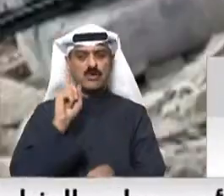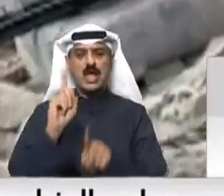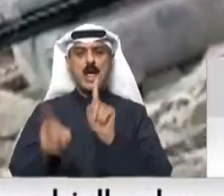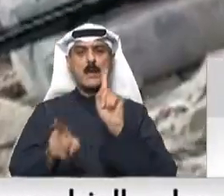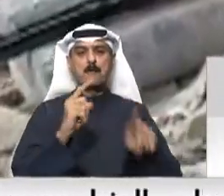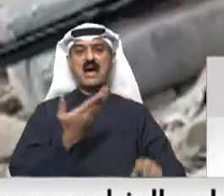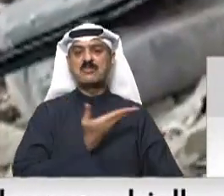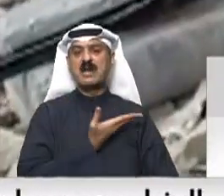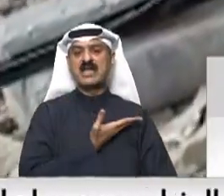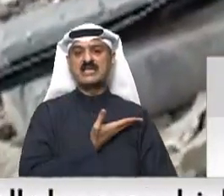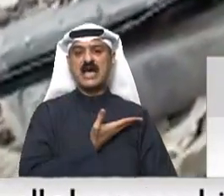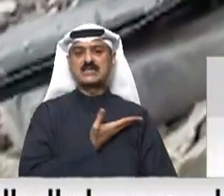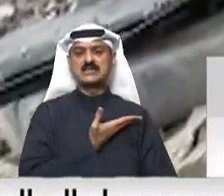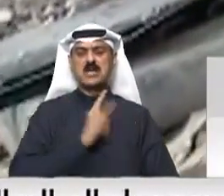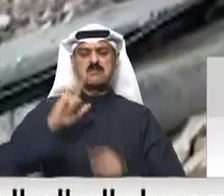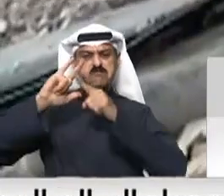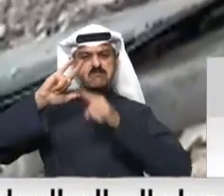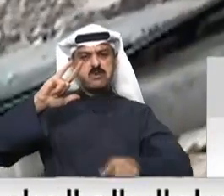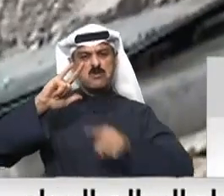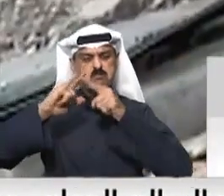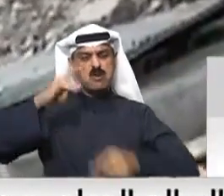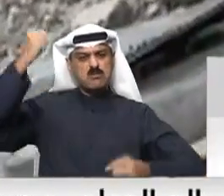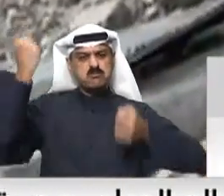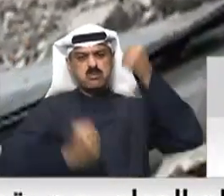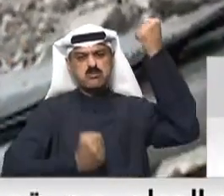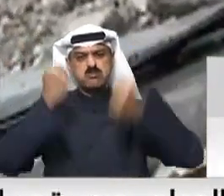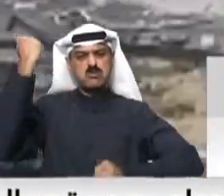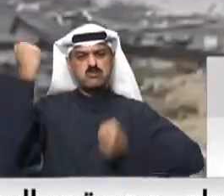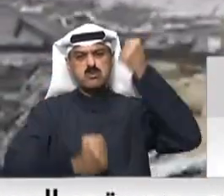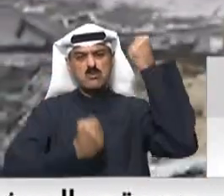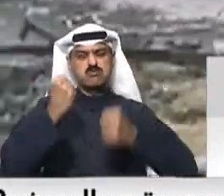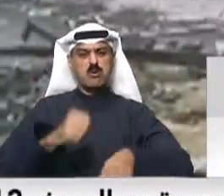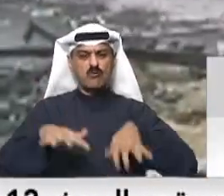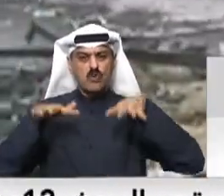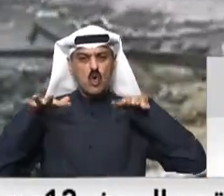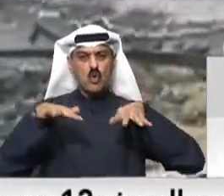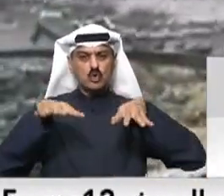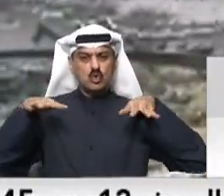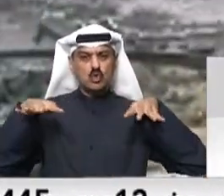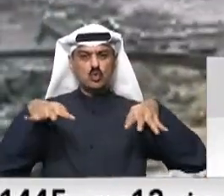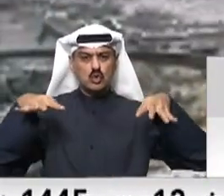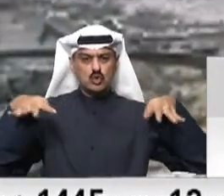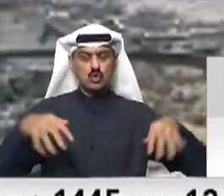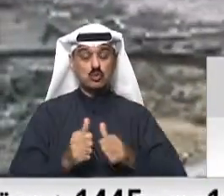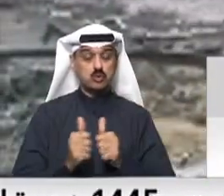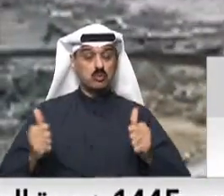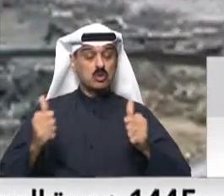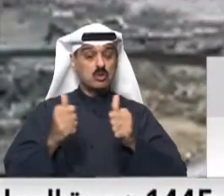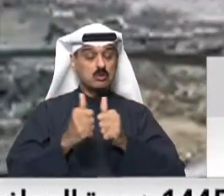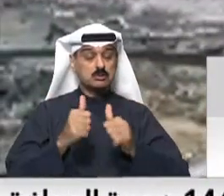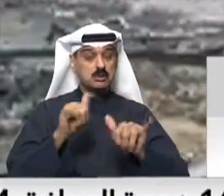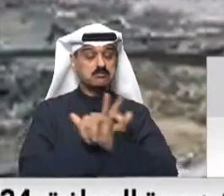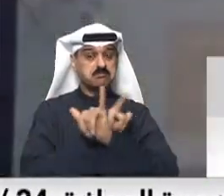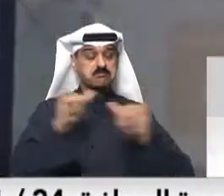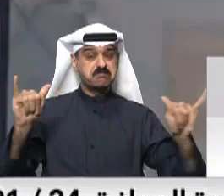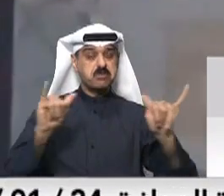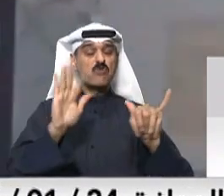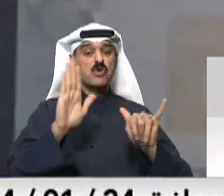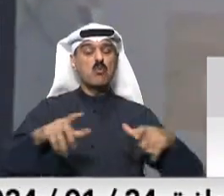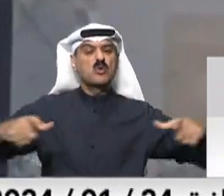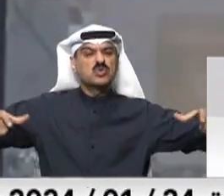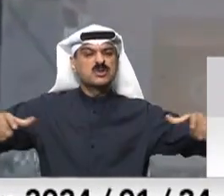غزه قصف اسرائيلي جوي وبري حاصر الاسر الفلسطينيه لعده ايام